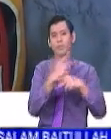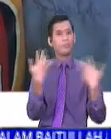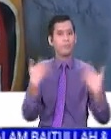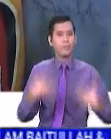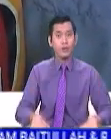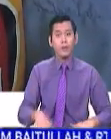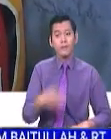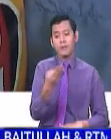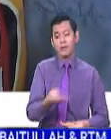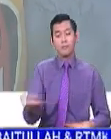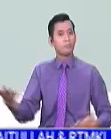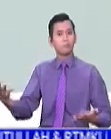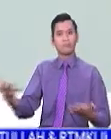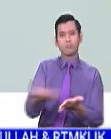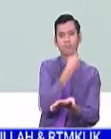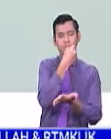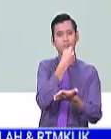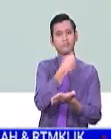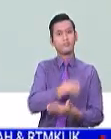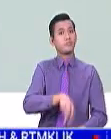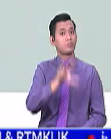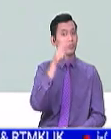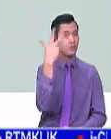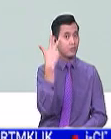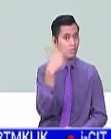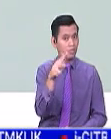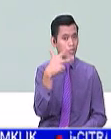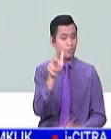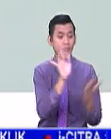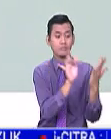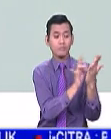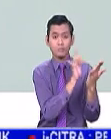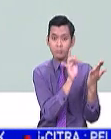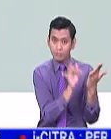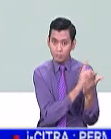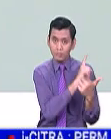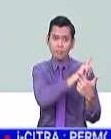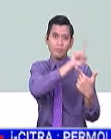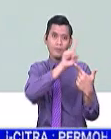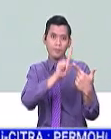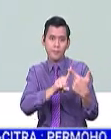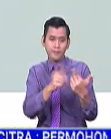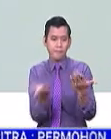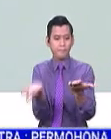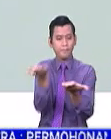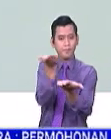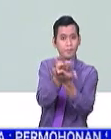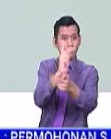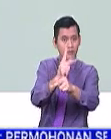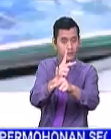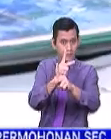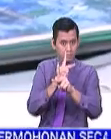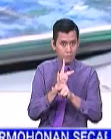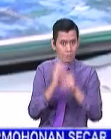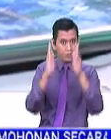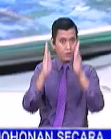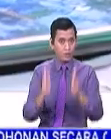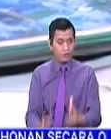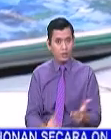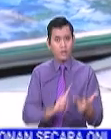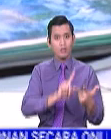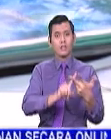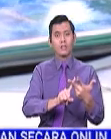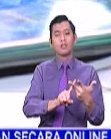kegiatan tersebut antaranya 13 unit telefon bimbit pelbagai jenama dokumen pinjaman enggan serta 46